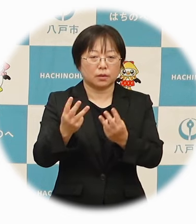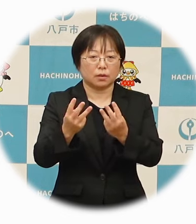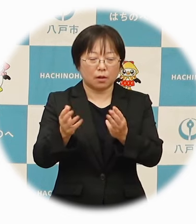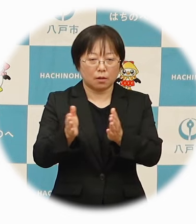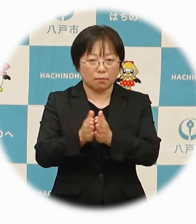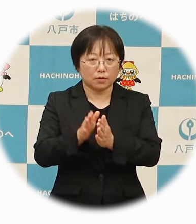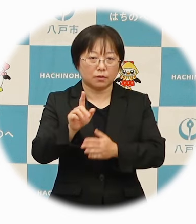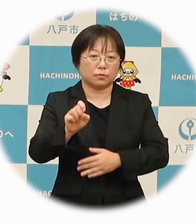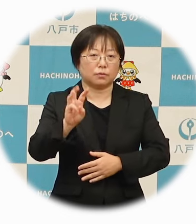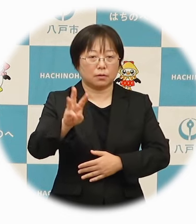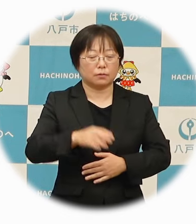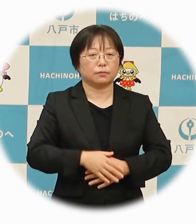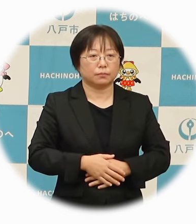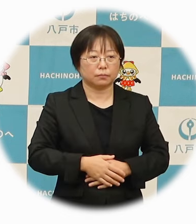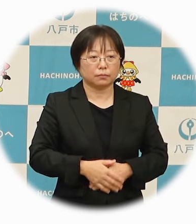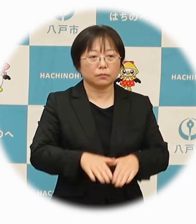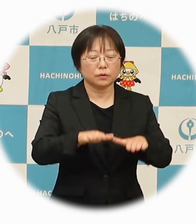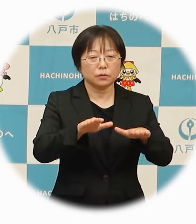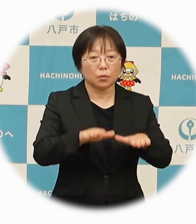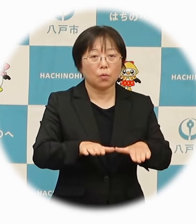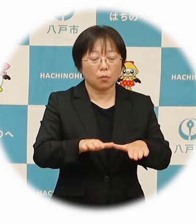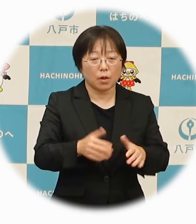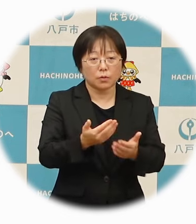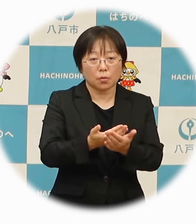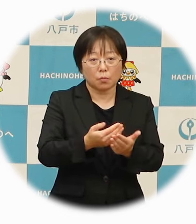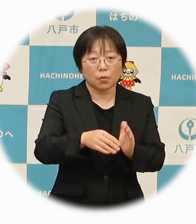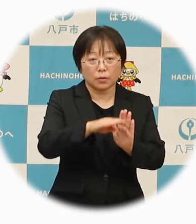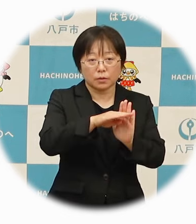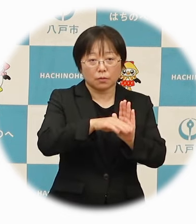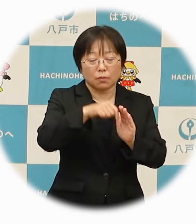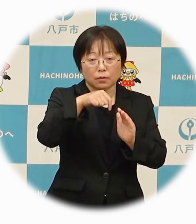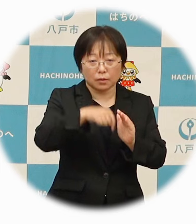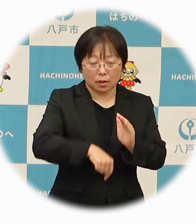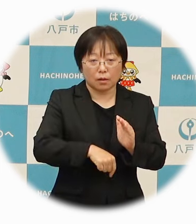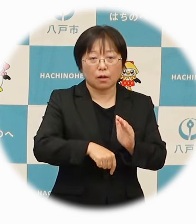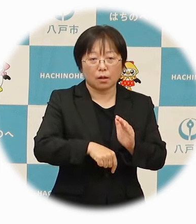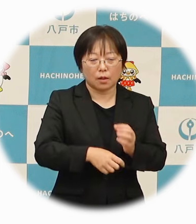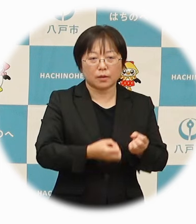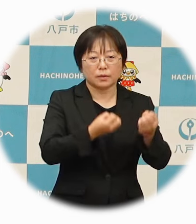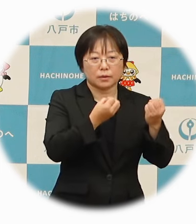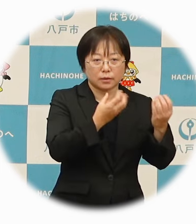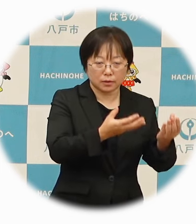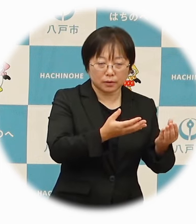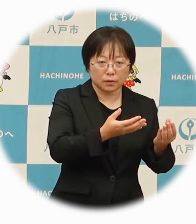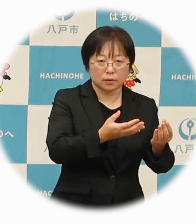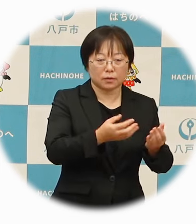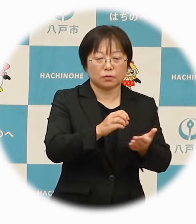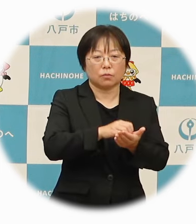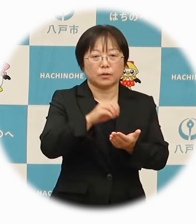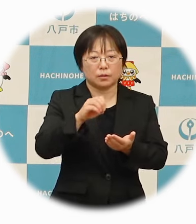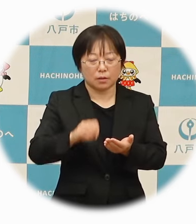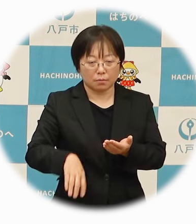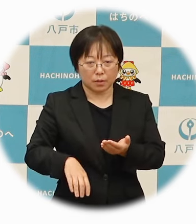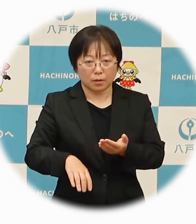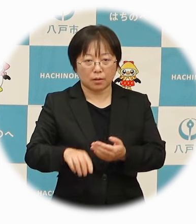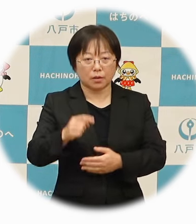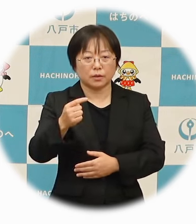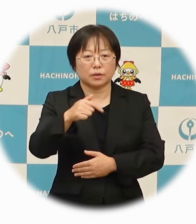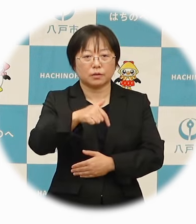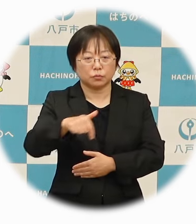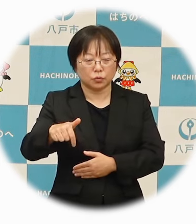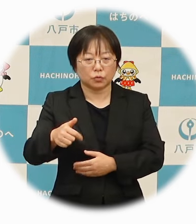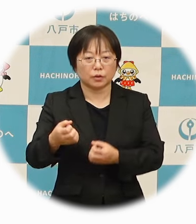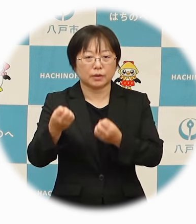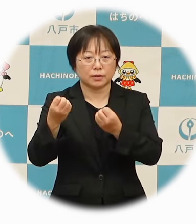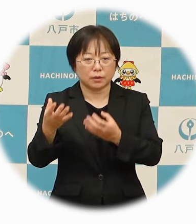件であります。本日は要望事項のうち新規事項と取りやめ事項及び一部